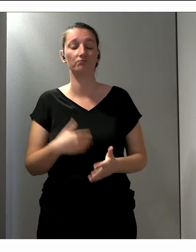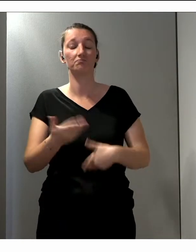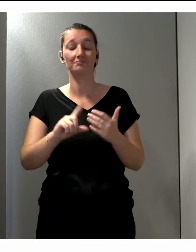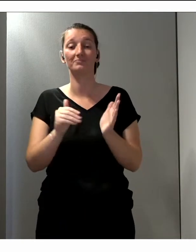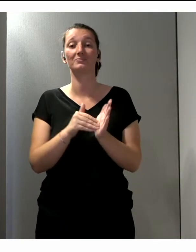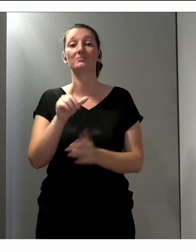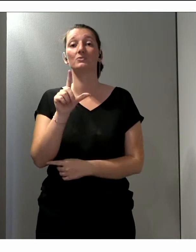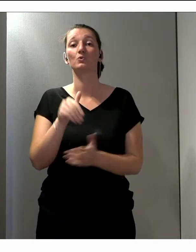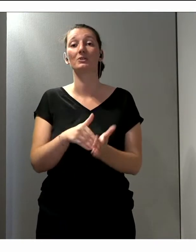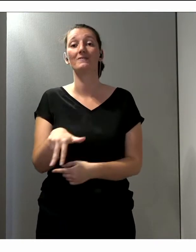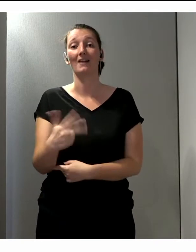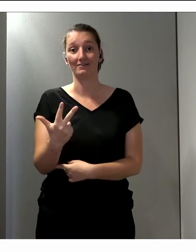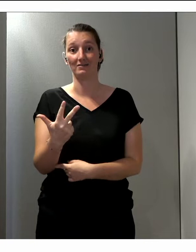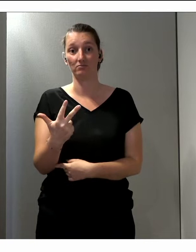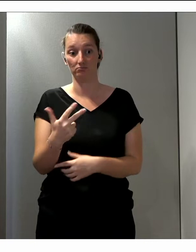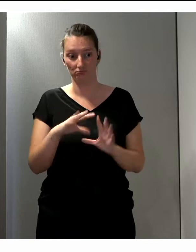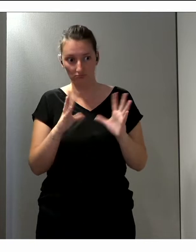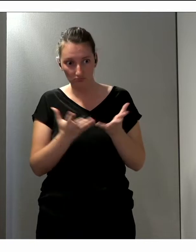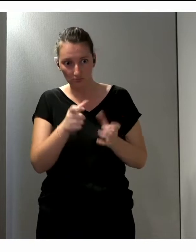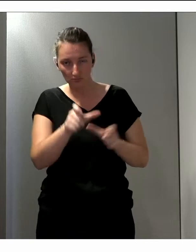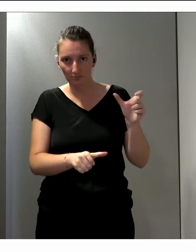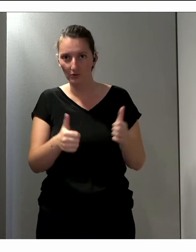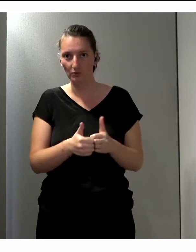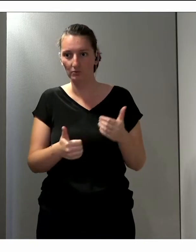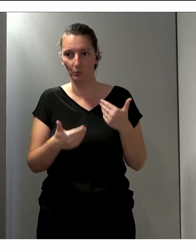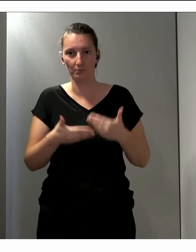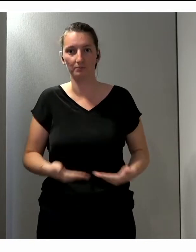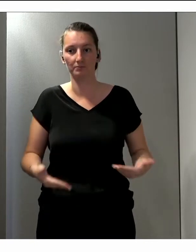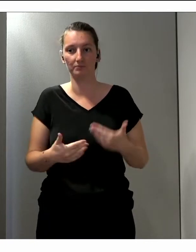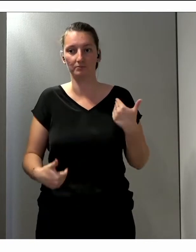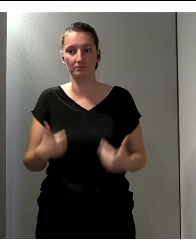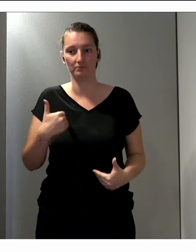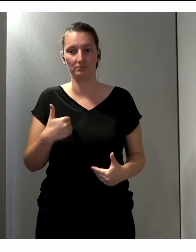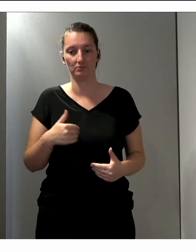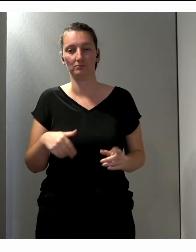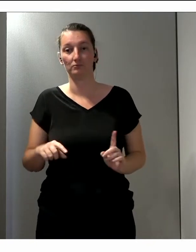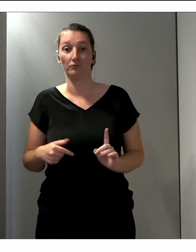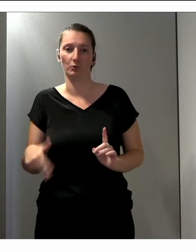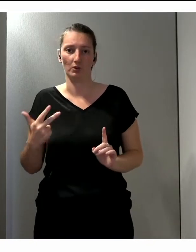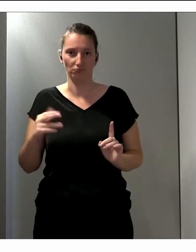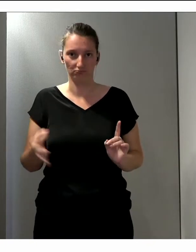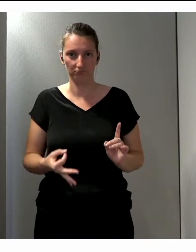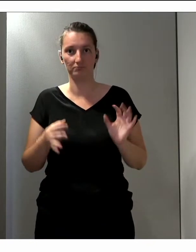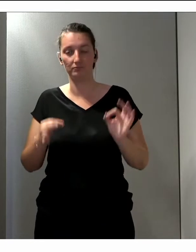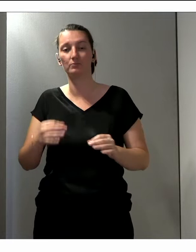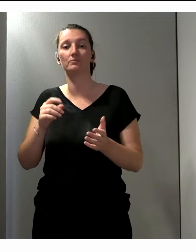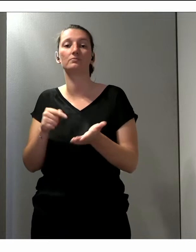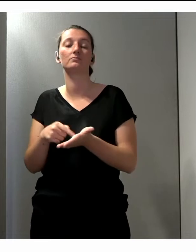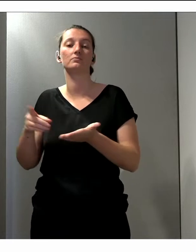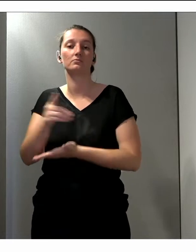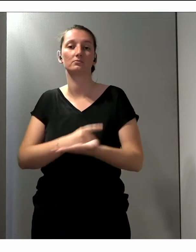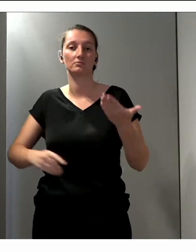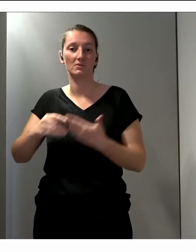handicap physique. Quid du handicap psychique? Le travail qui a été fait en 2017 dans les Hauts-de-France dit